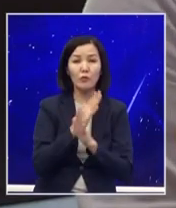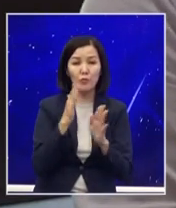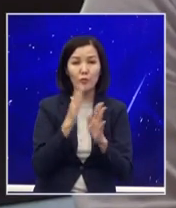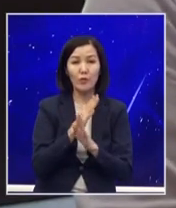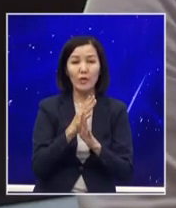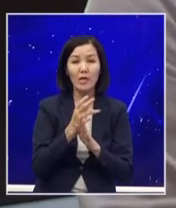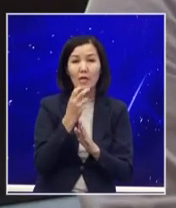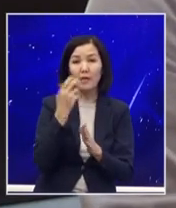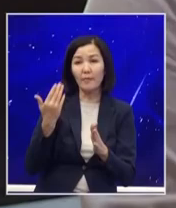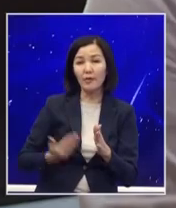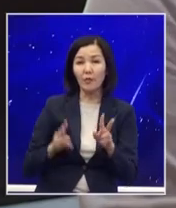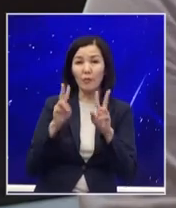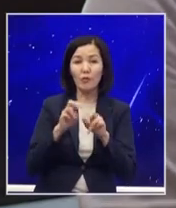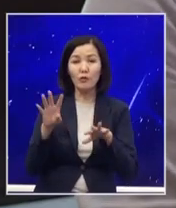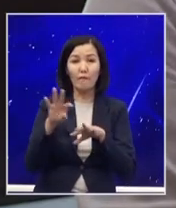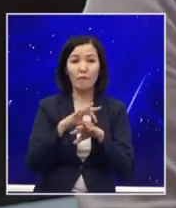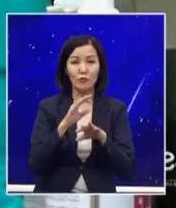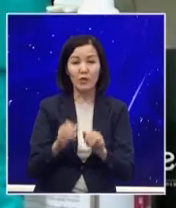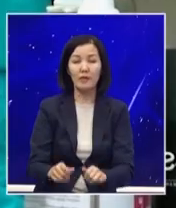о комичной стороне поисков мужа.